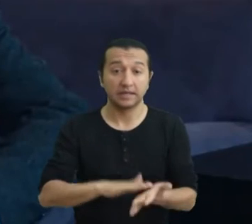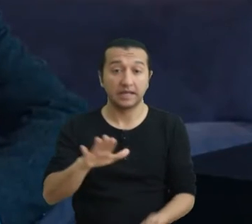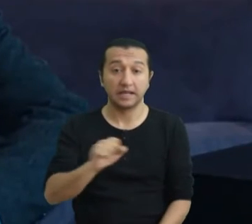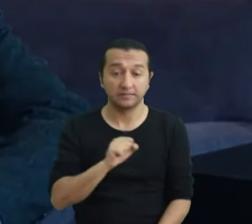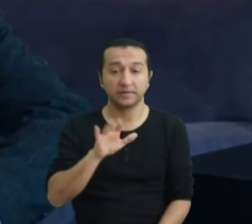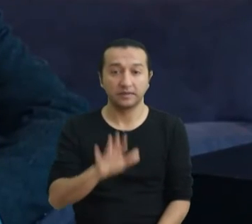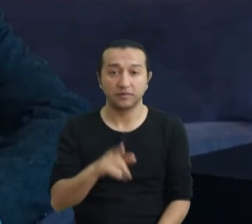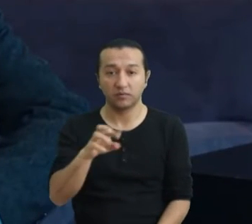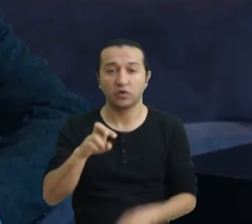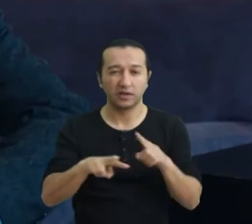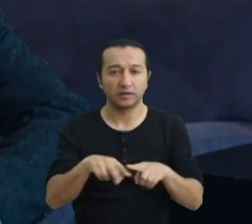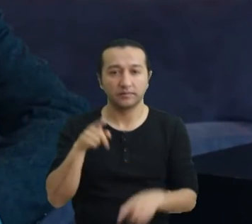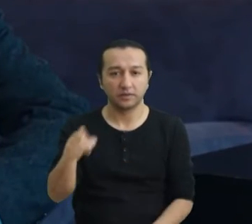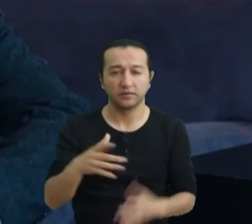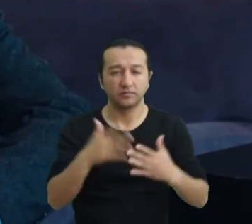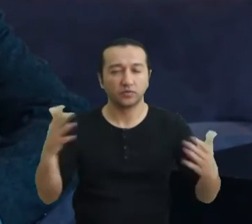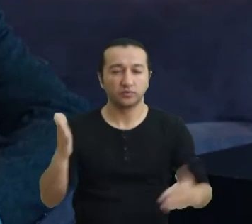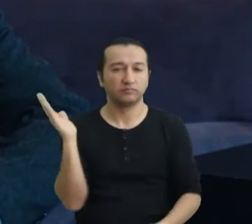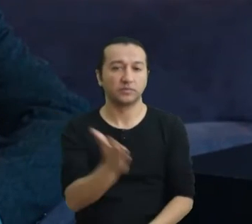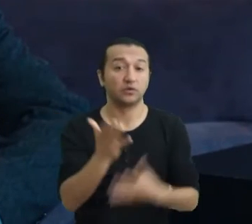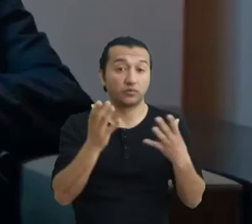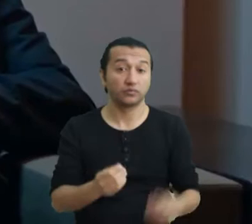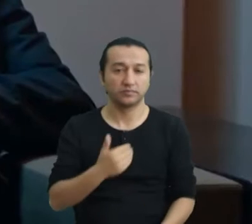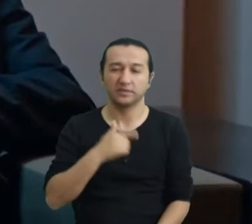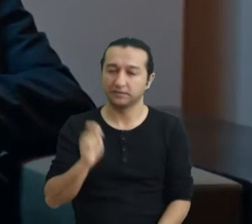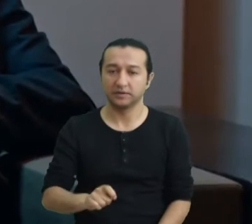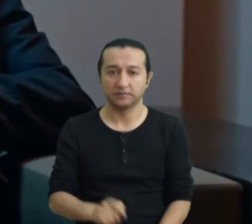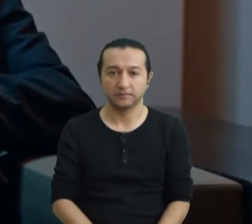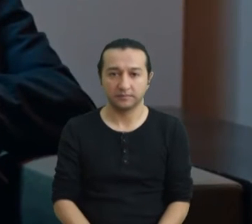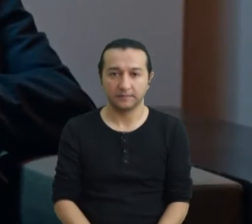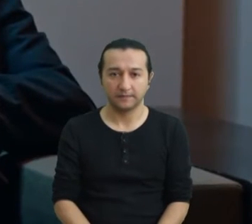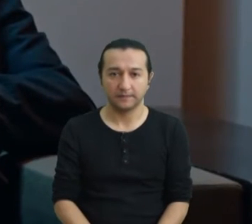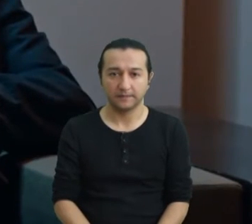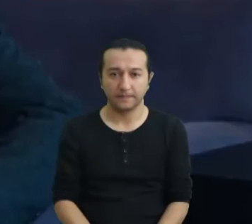alabilirsem, Polat Alemdar'a büyük darbe vurmuş olurum.